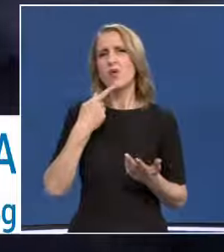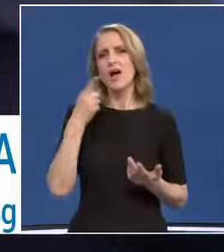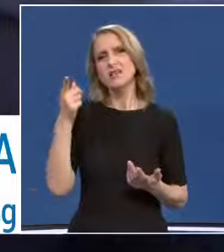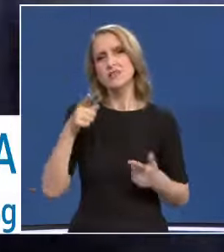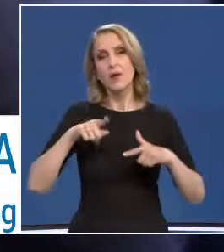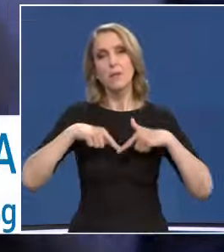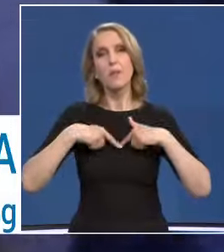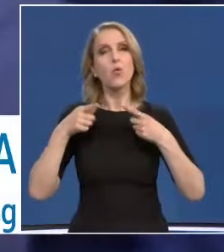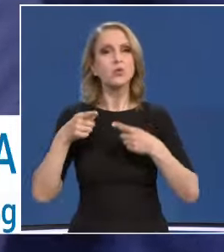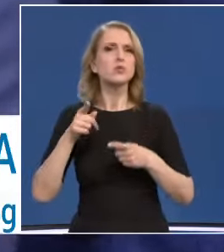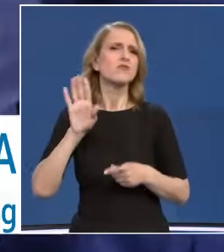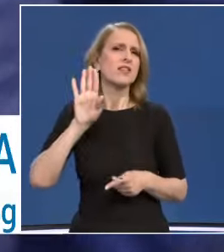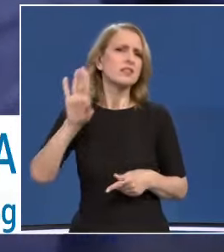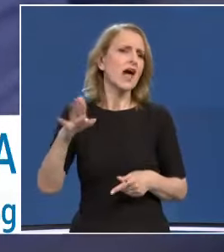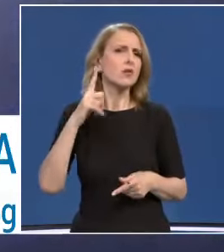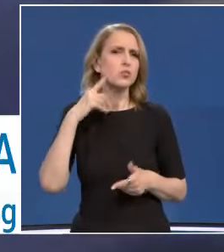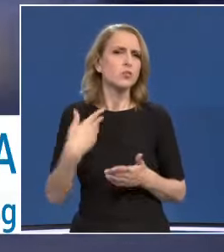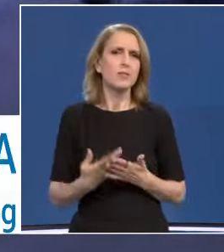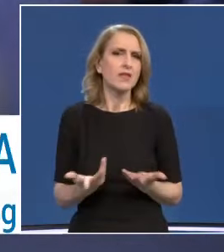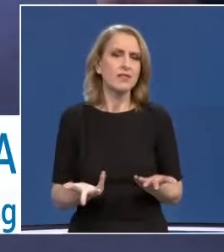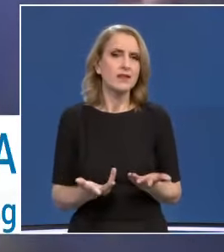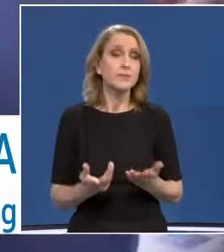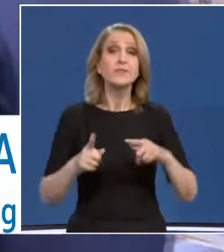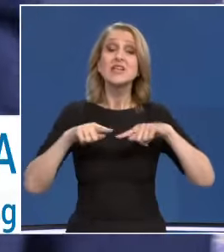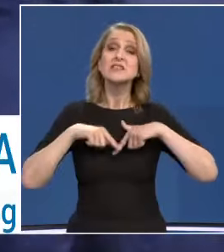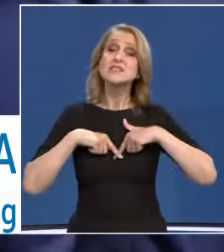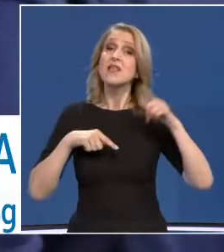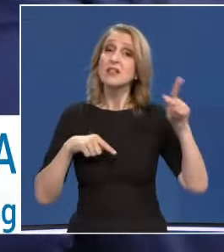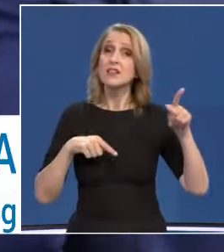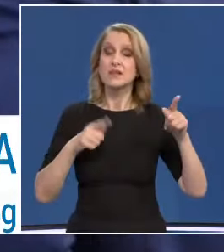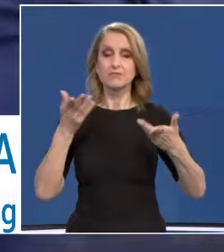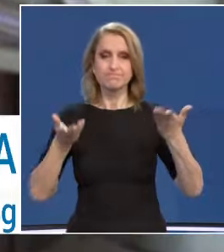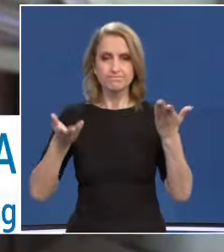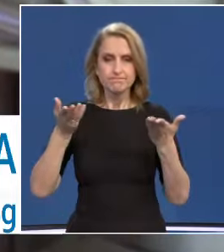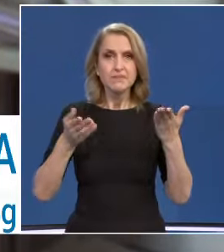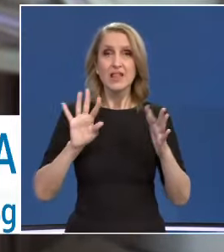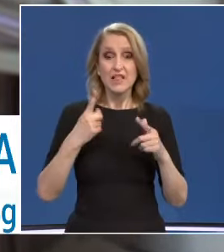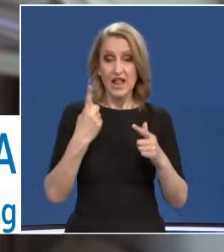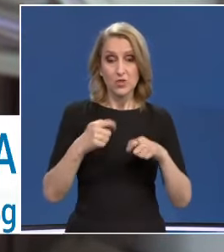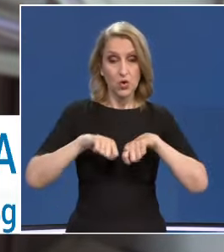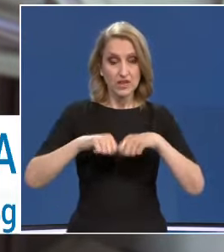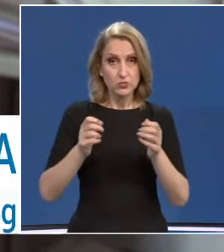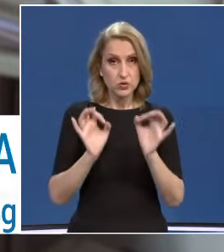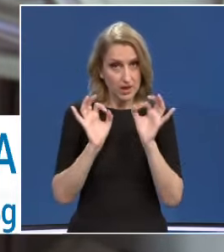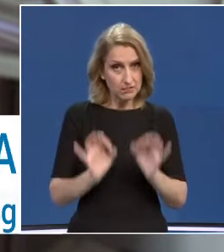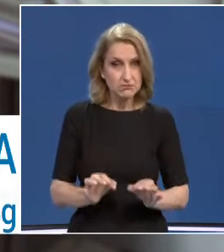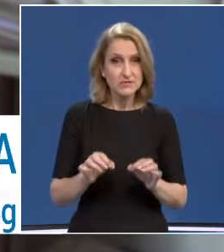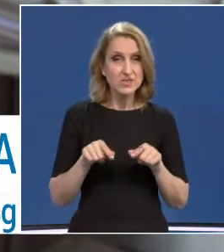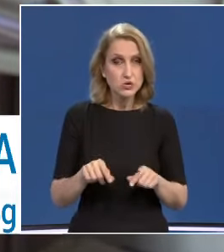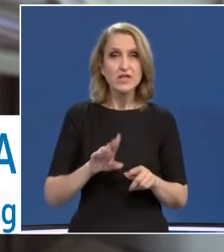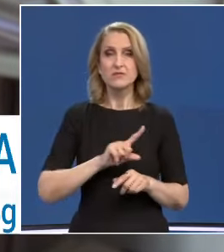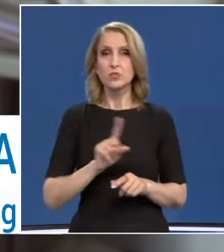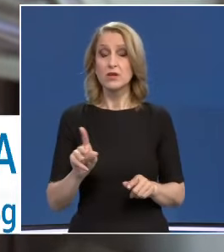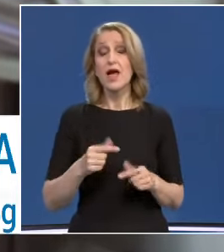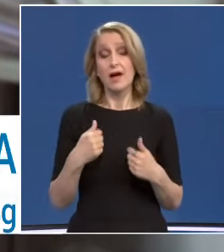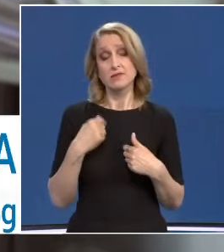е единствено и само тяхното становище, нищо повече. Съда е този, който преценя дали едно нарушение е съществено или не. В конкретния случай считам, че